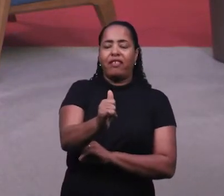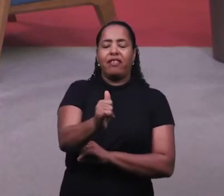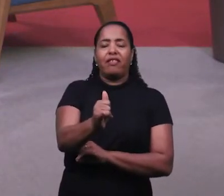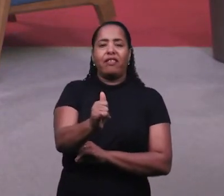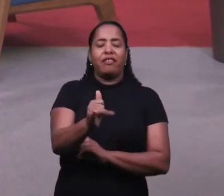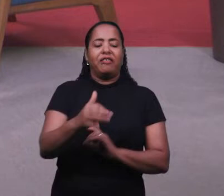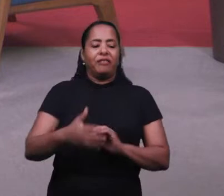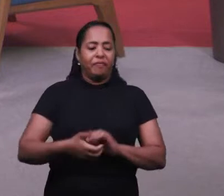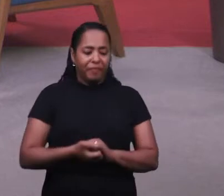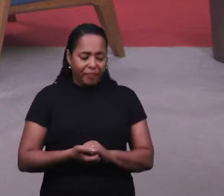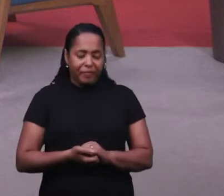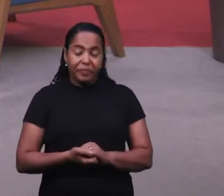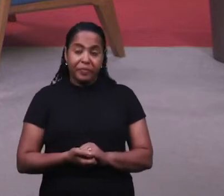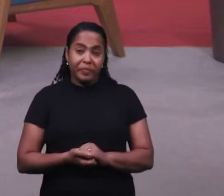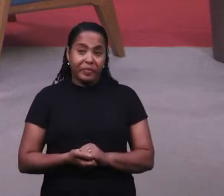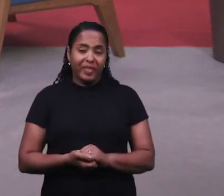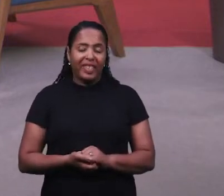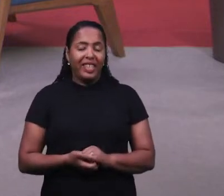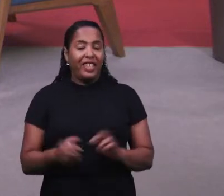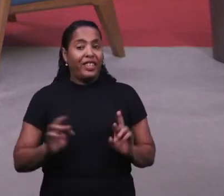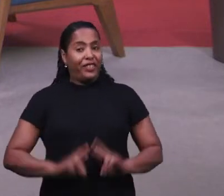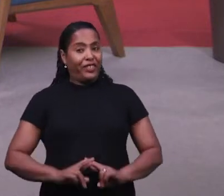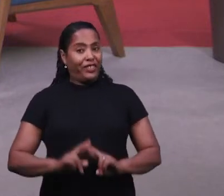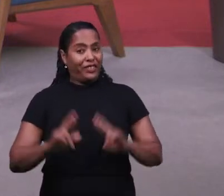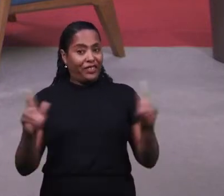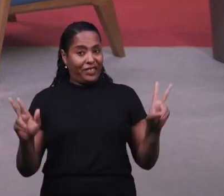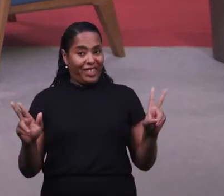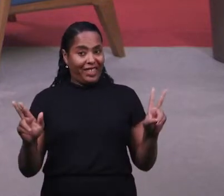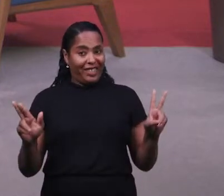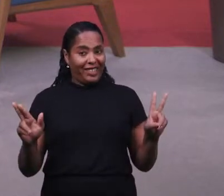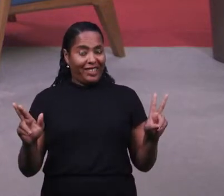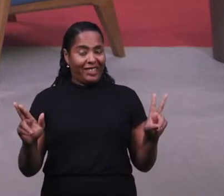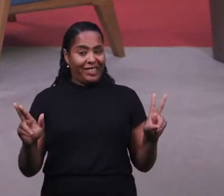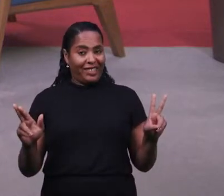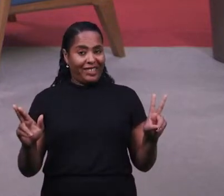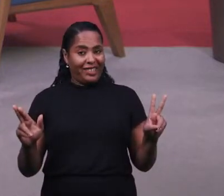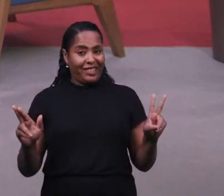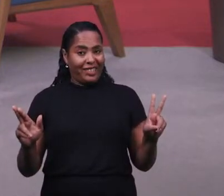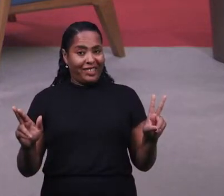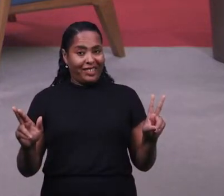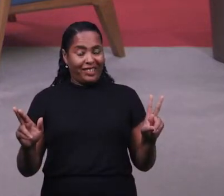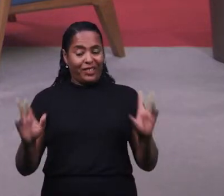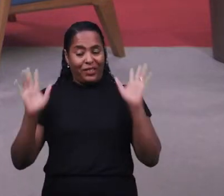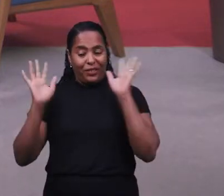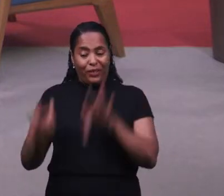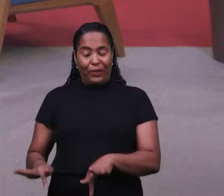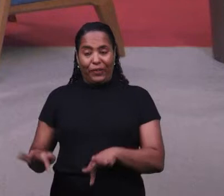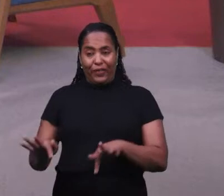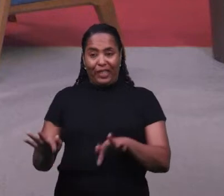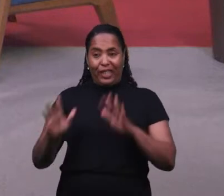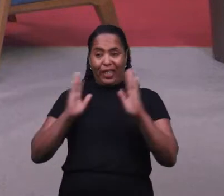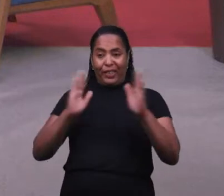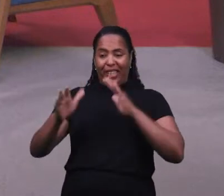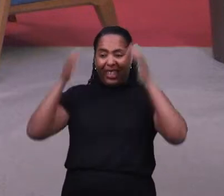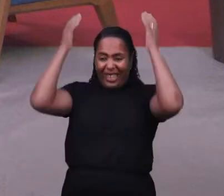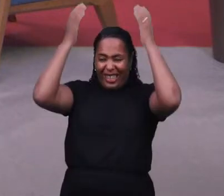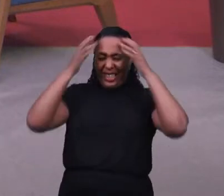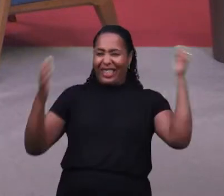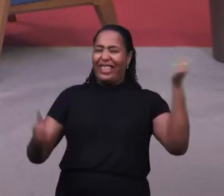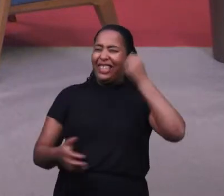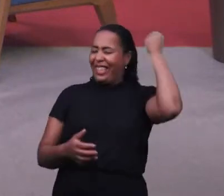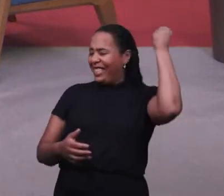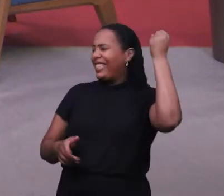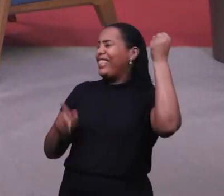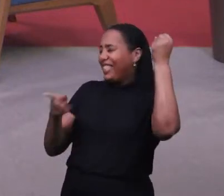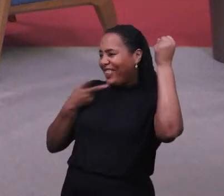de David, de la conclusion de son royaume? Au contraire, vous allez déjà dire, de la